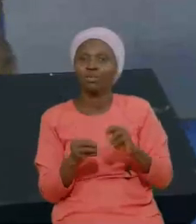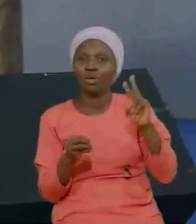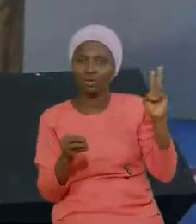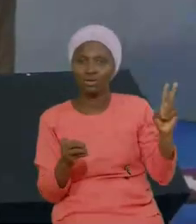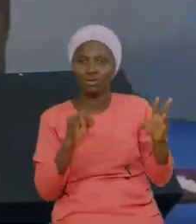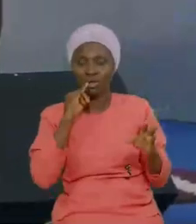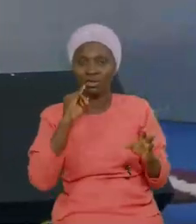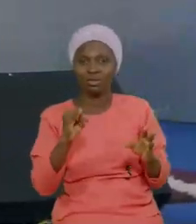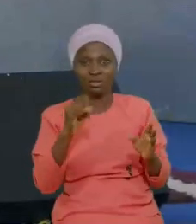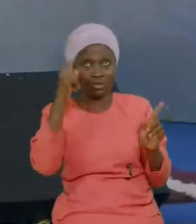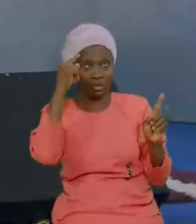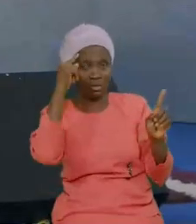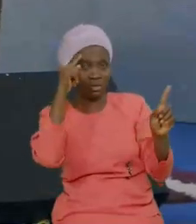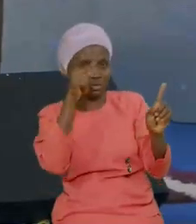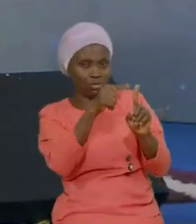Premièrement, c'est la grâce.